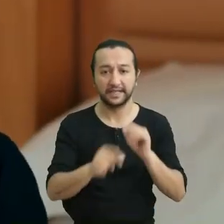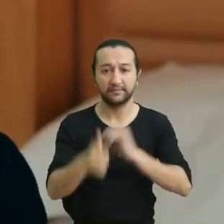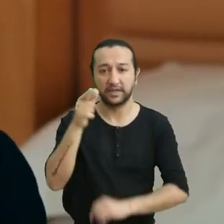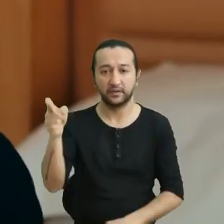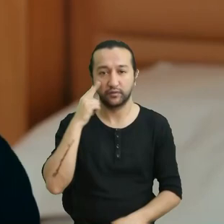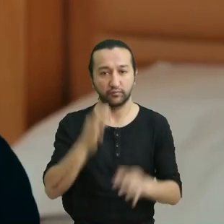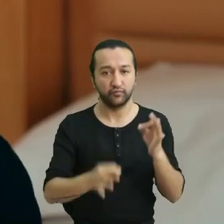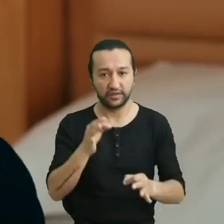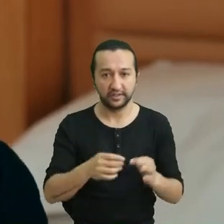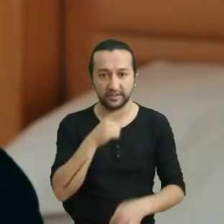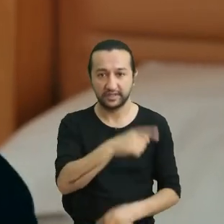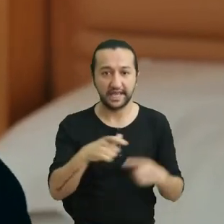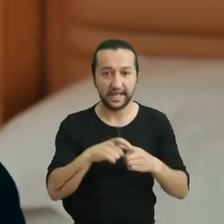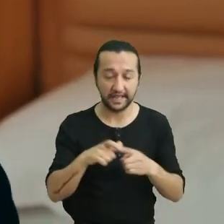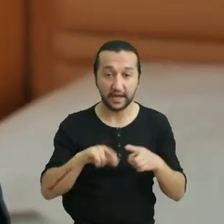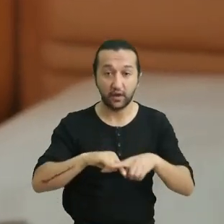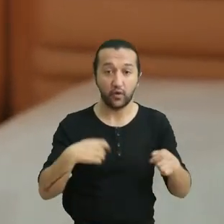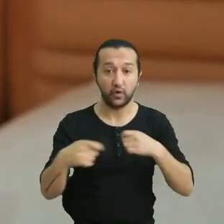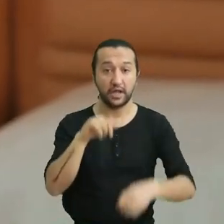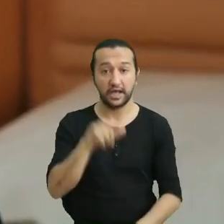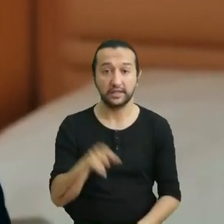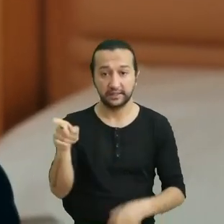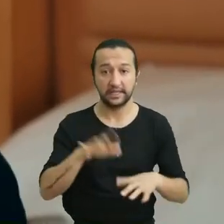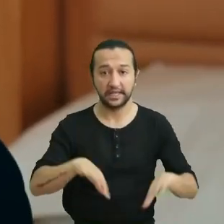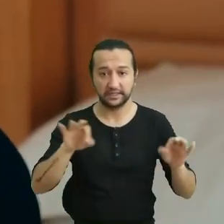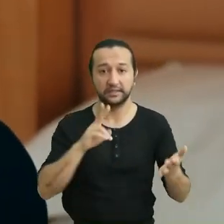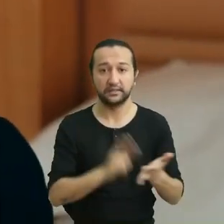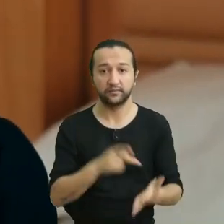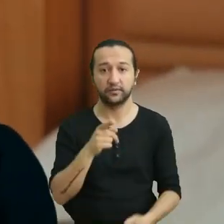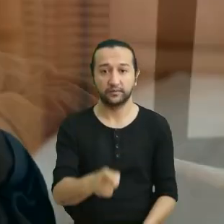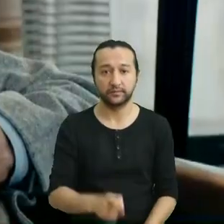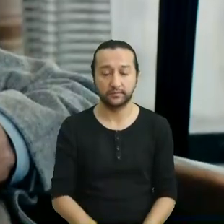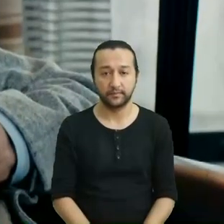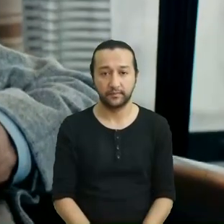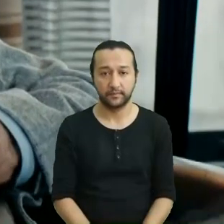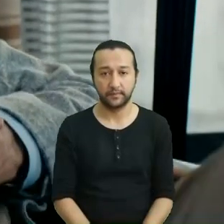Bakanlığı müfettişlerinin Ender Holding hakkında hazırladıkları rapor.